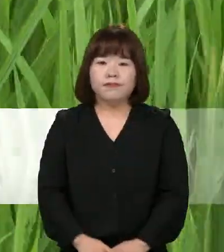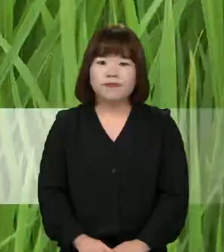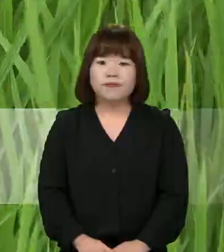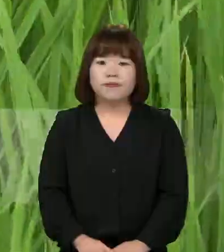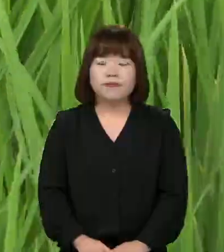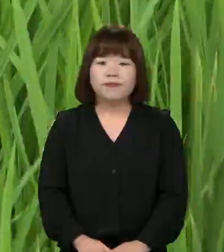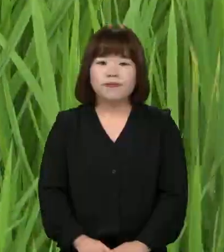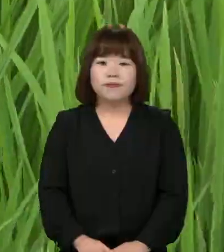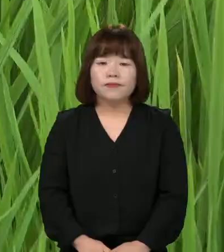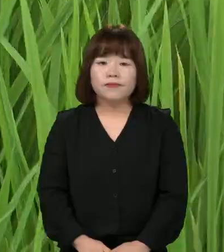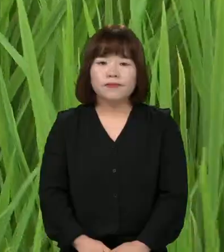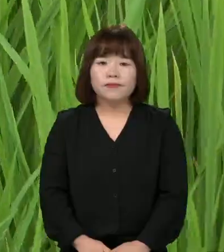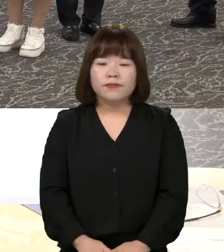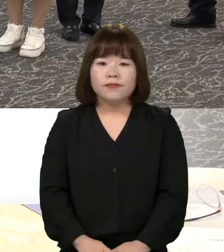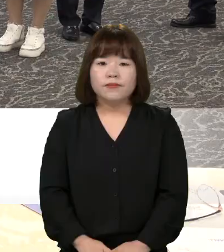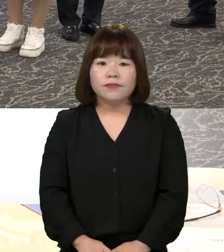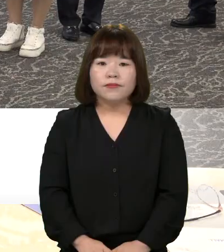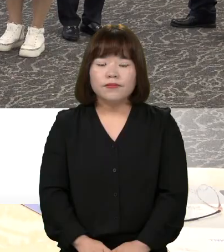실시했습니다